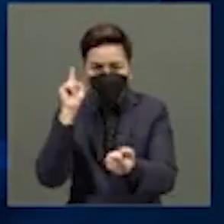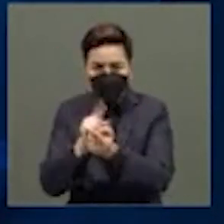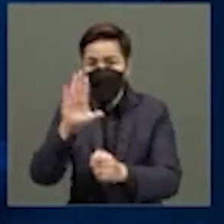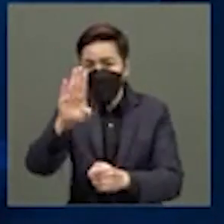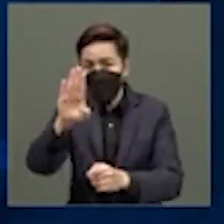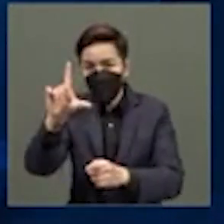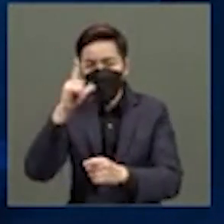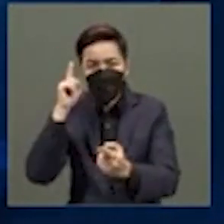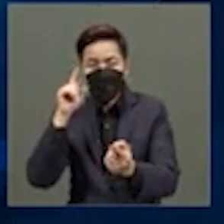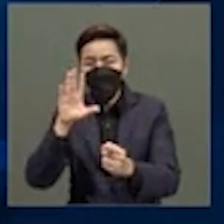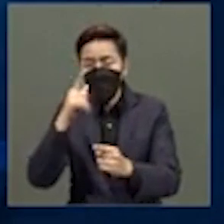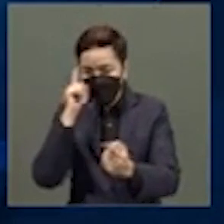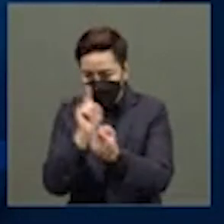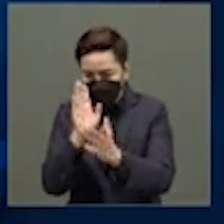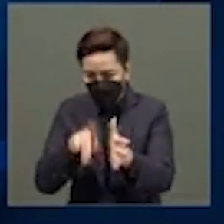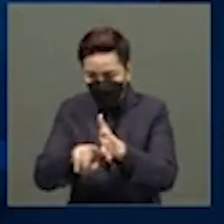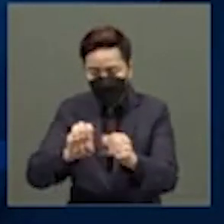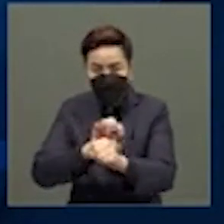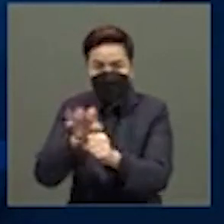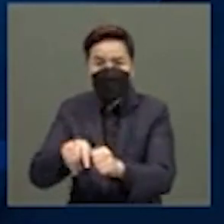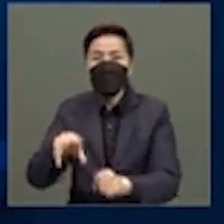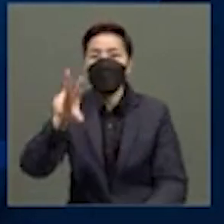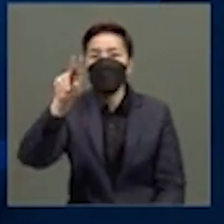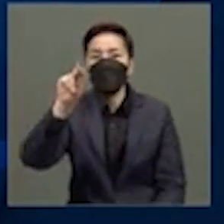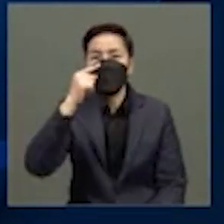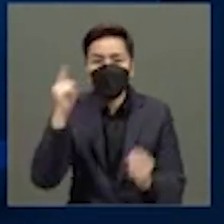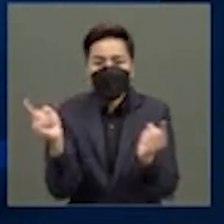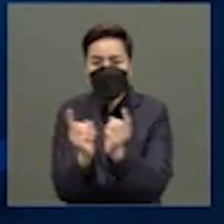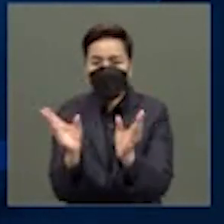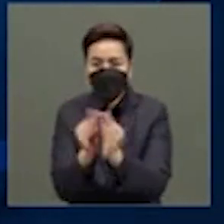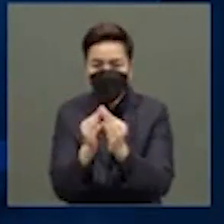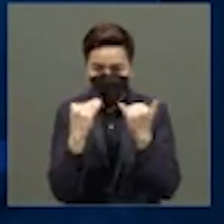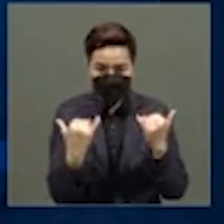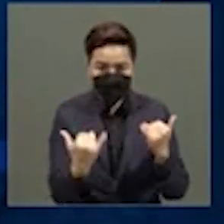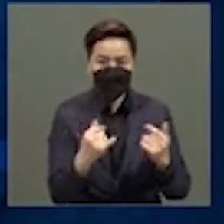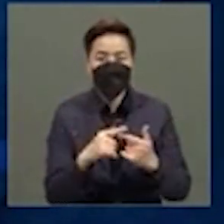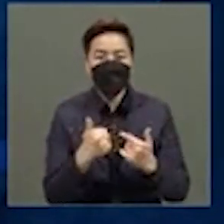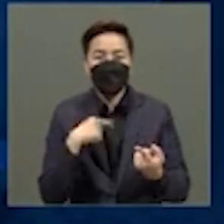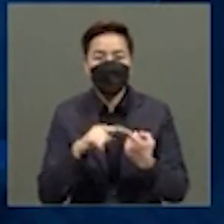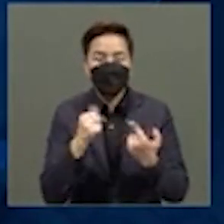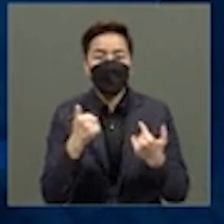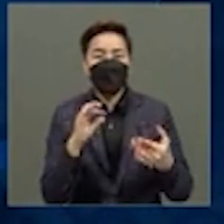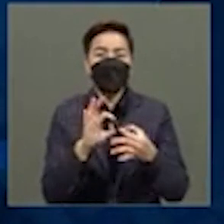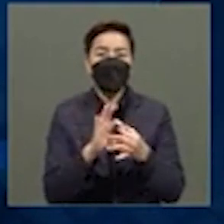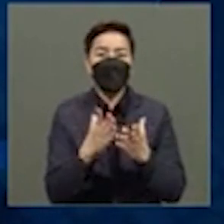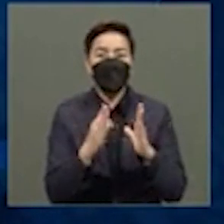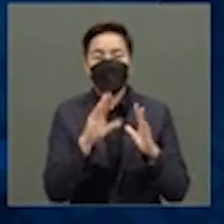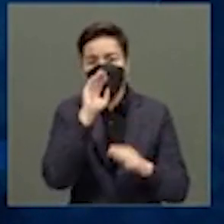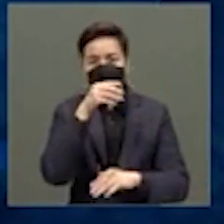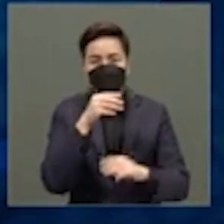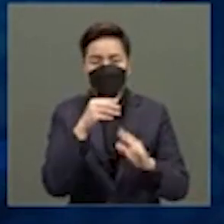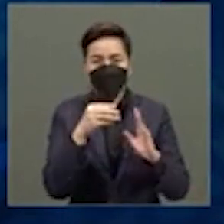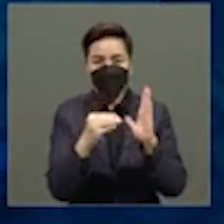านติดเชื้อ30รายนะคะก็มีการพูดคุยกันในที่ประชุมวันนี้ค่ะ ในส่วนของกทม.เนี่ยนะ